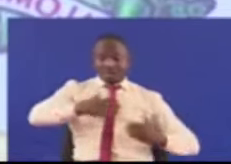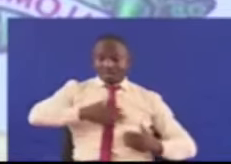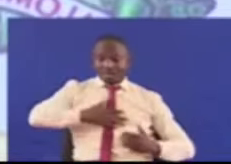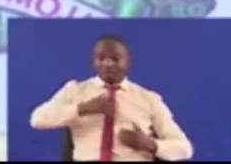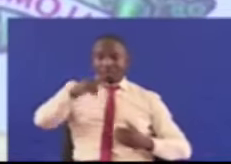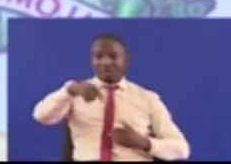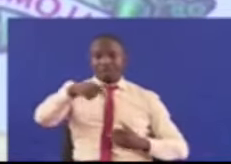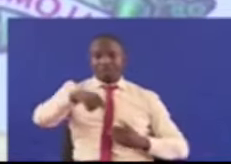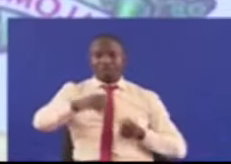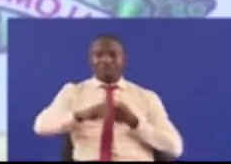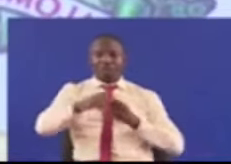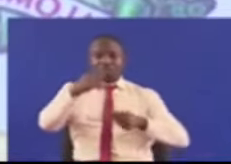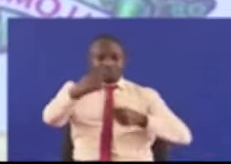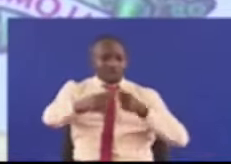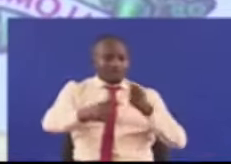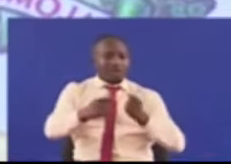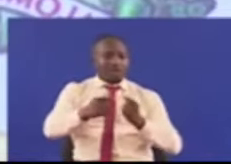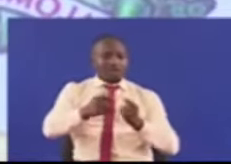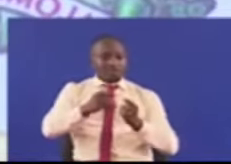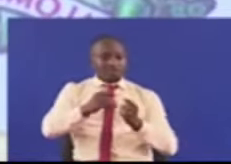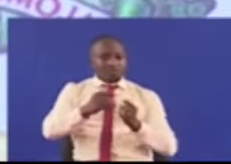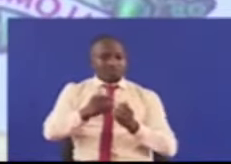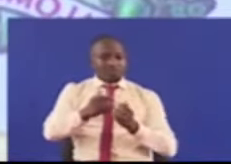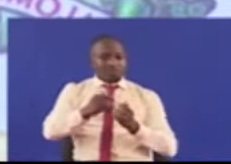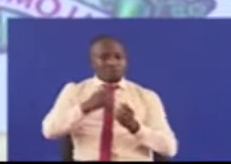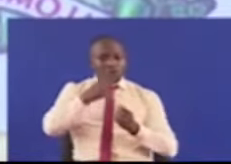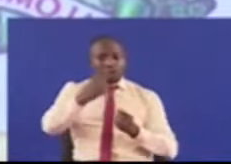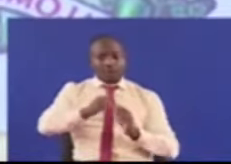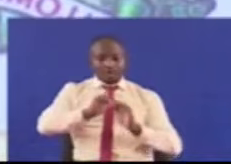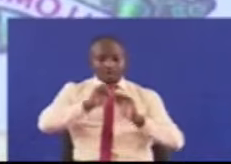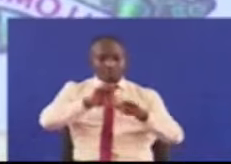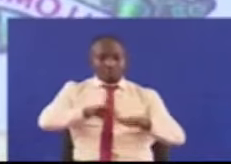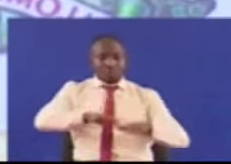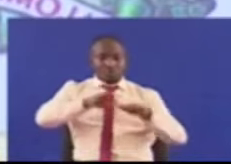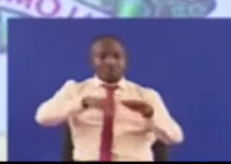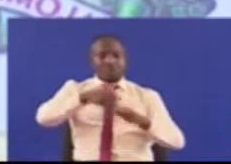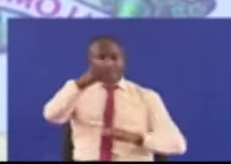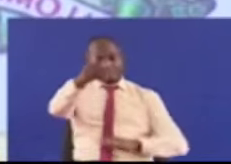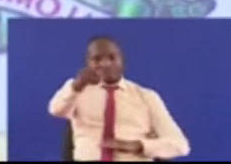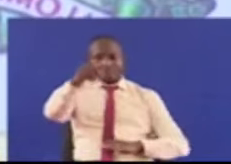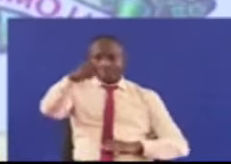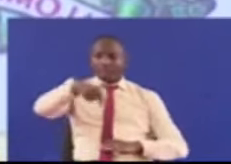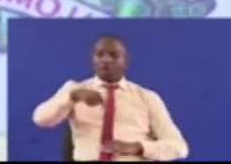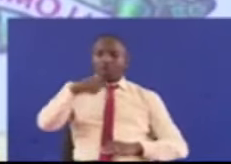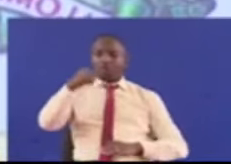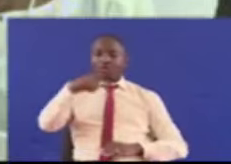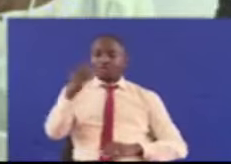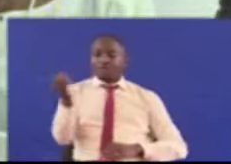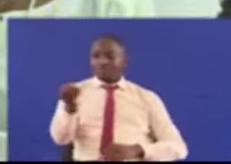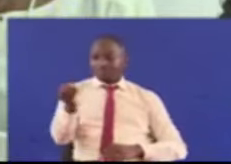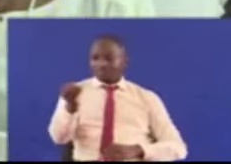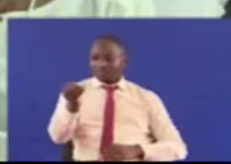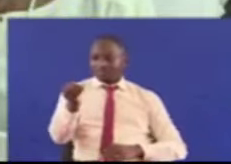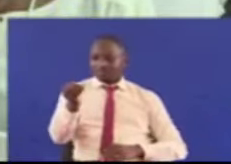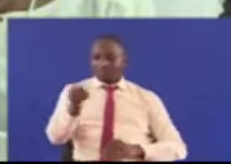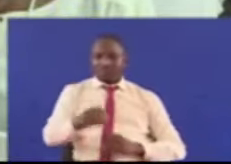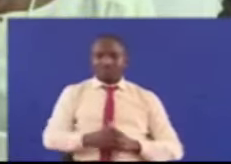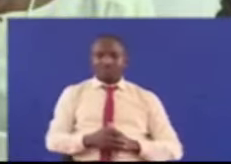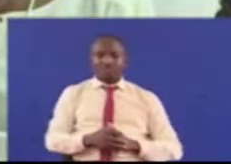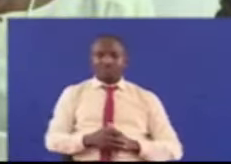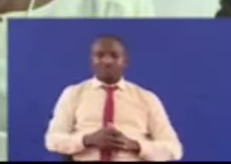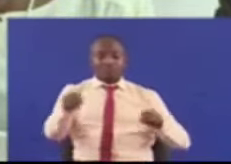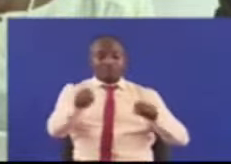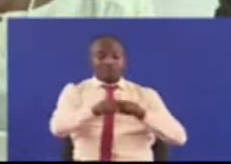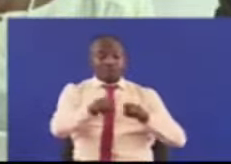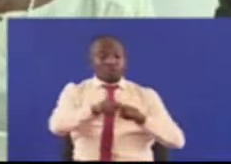nilionayo leo tutaendelea kuyapokea mengine kidogo kidogo. Kwa leo nitayasema machache.